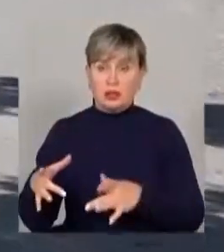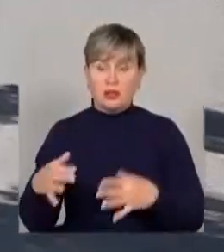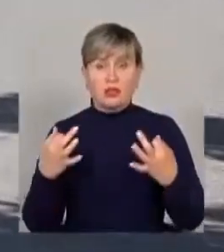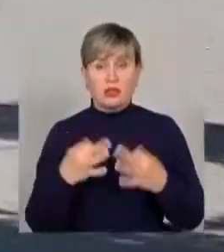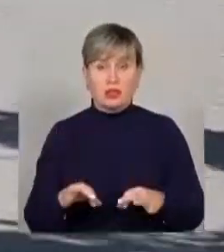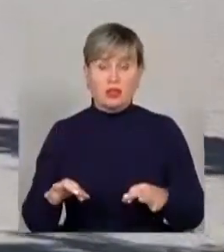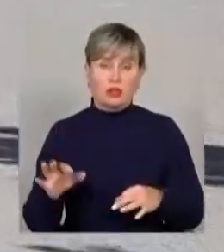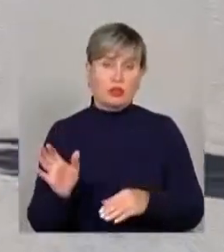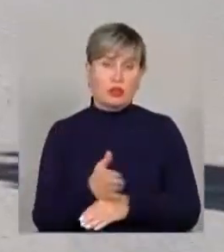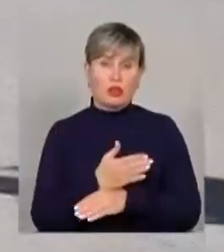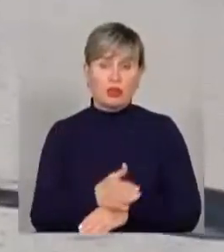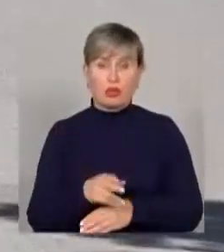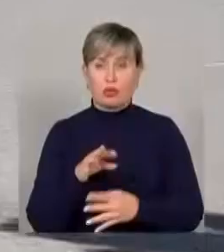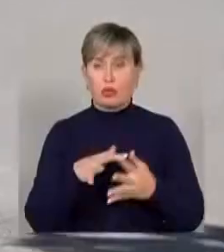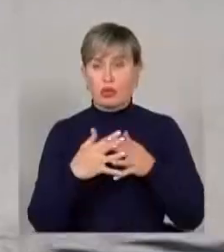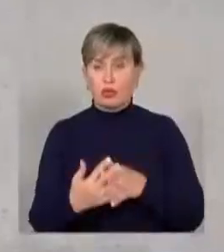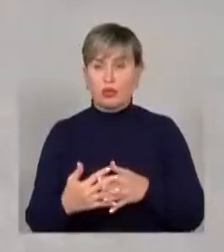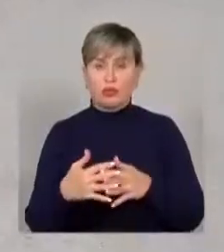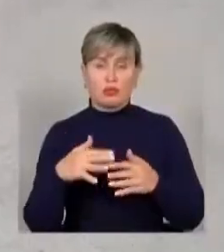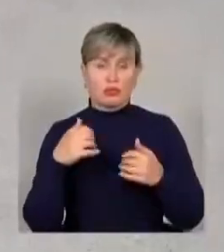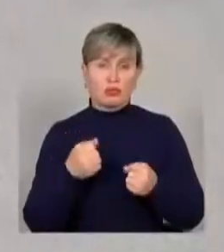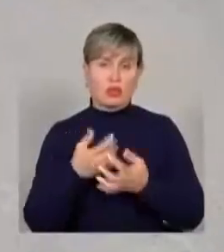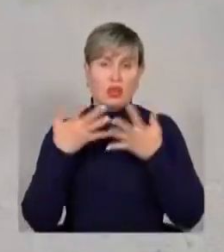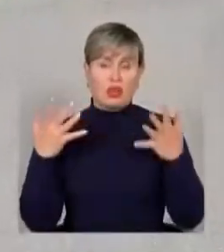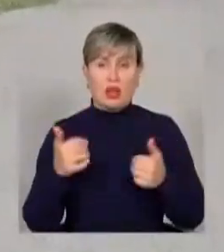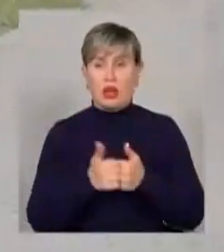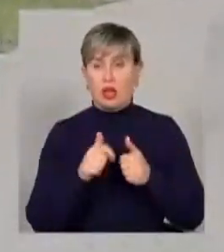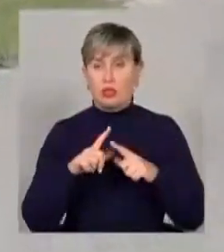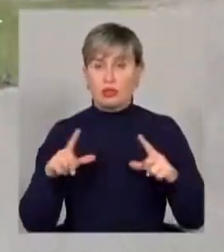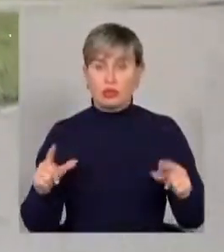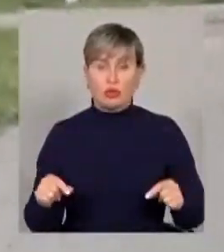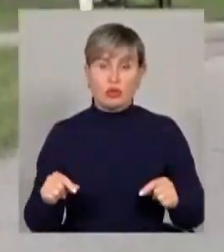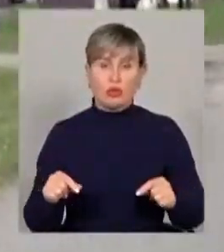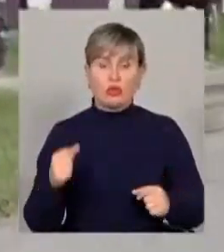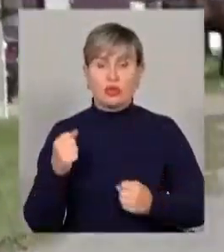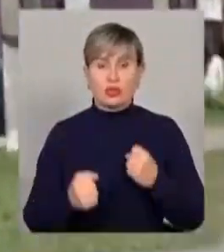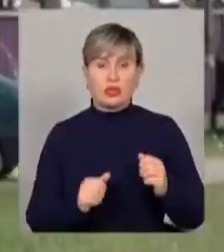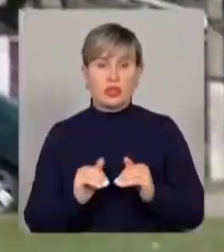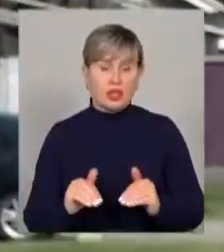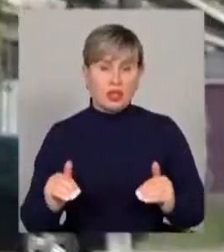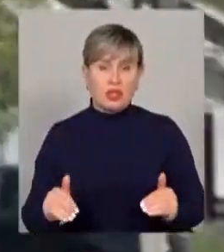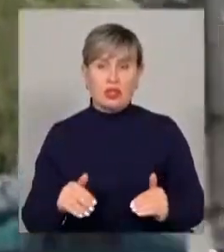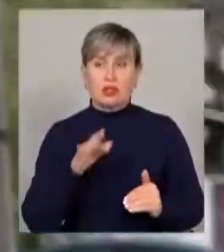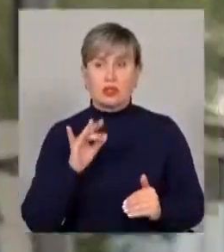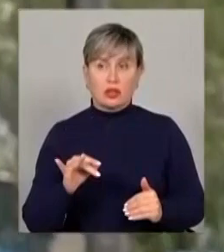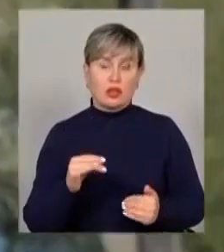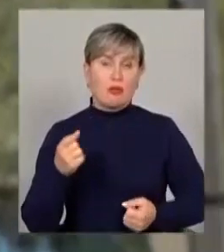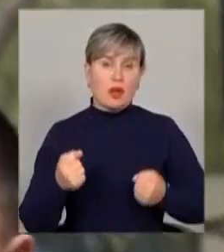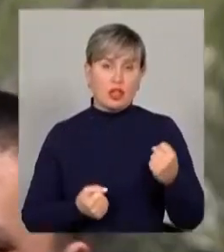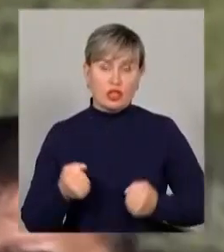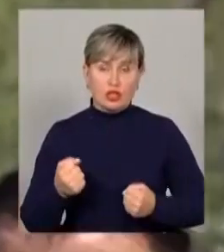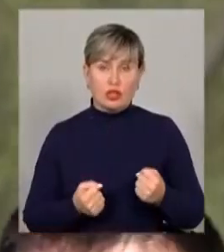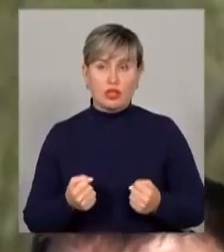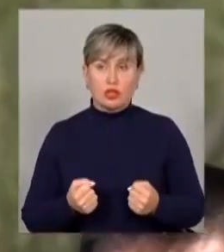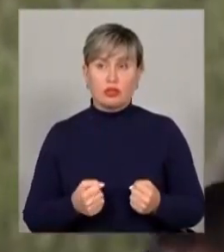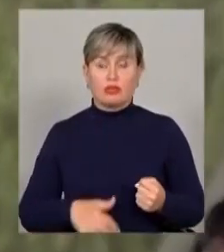свободно прогуливаются по селу средь бела дня. А ведь рядом школа, вокруг бегают дети, да и мимо проезжают машины.